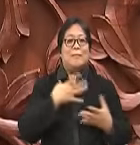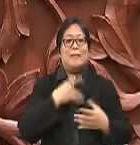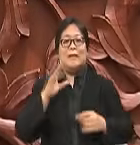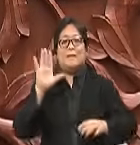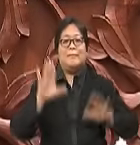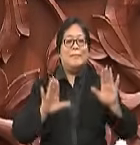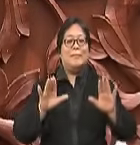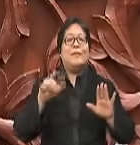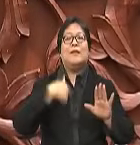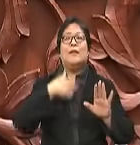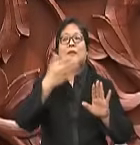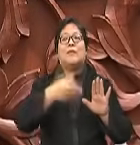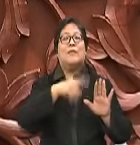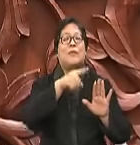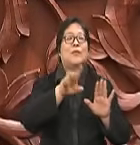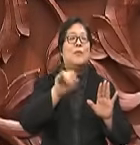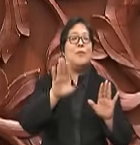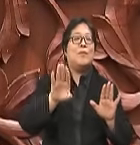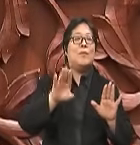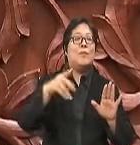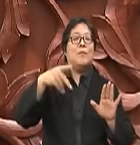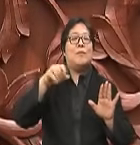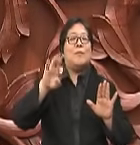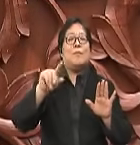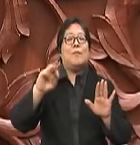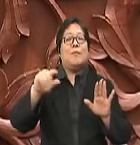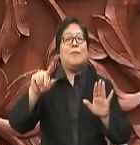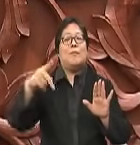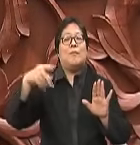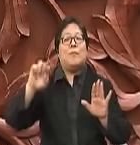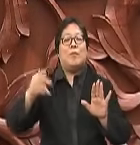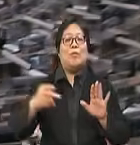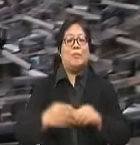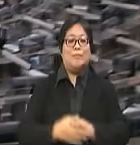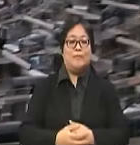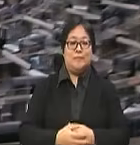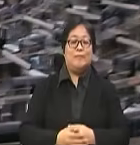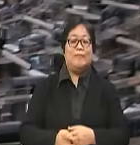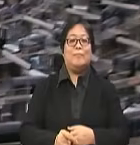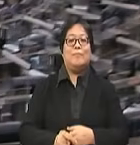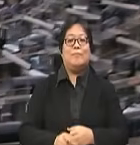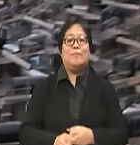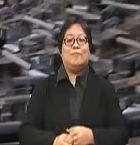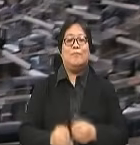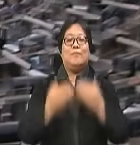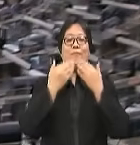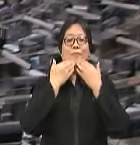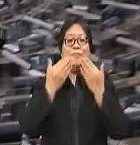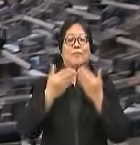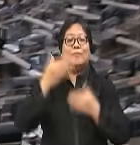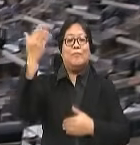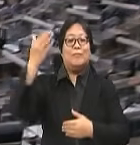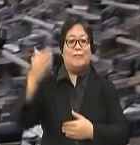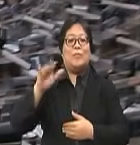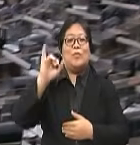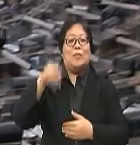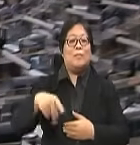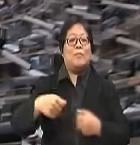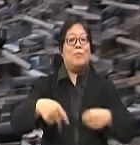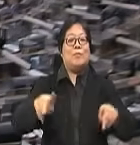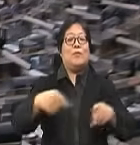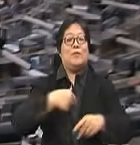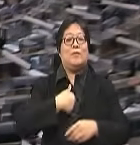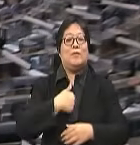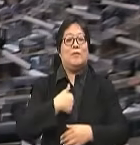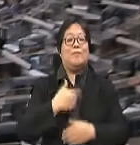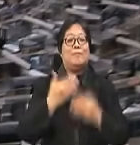selesai jemput yang berhormat Pematang power kasih Spike atas peluang